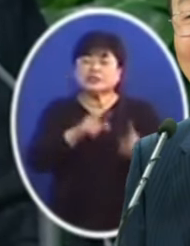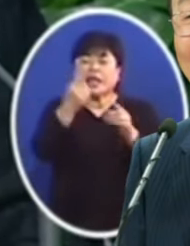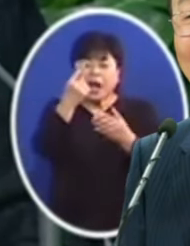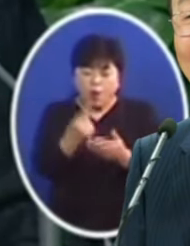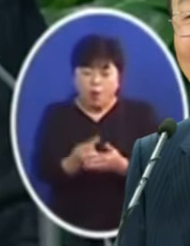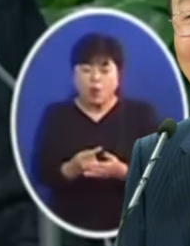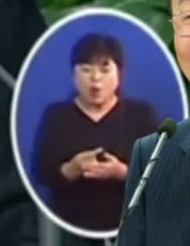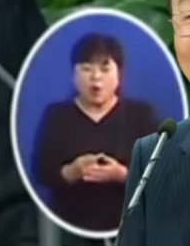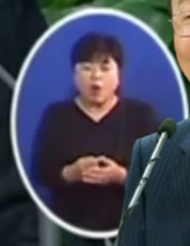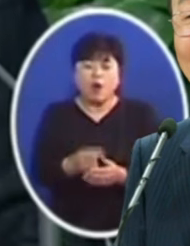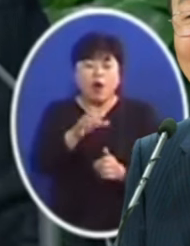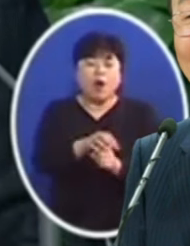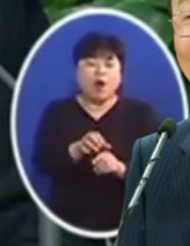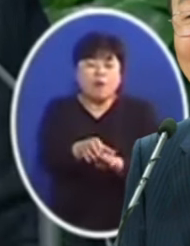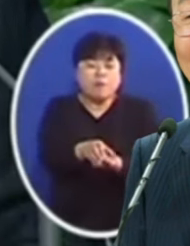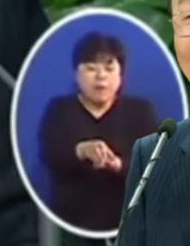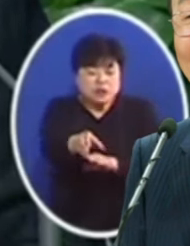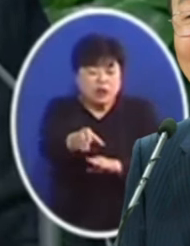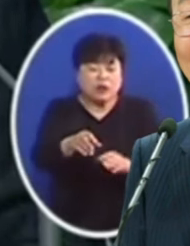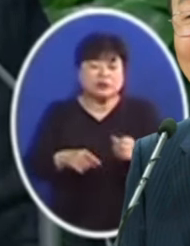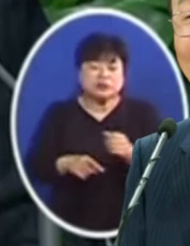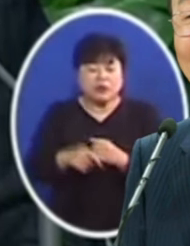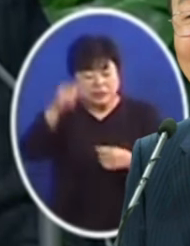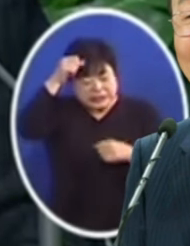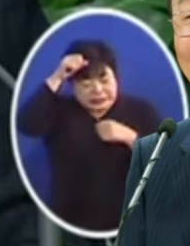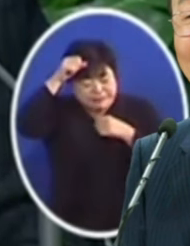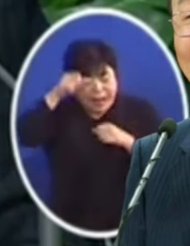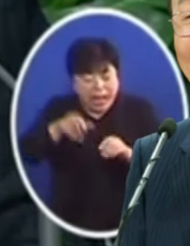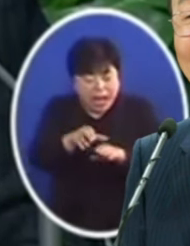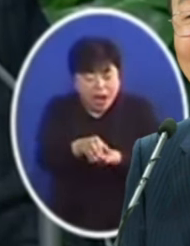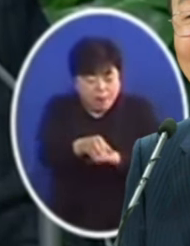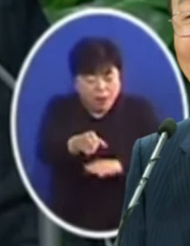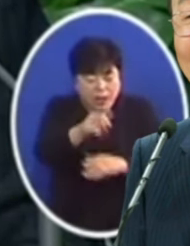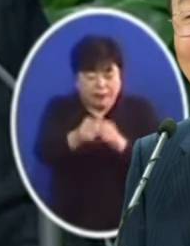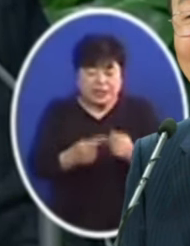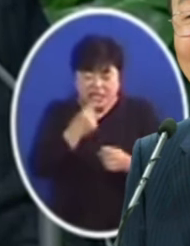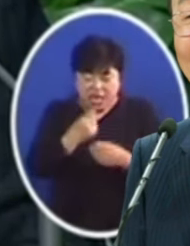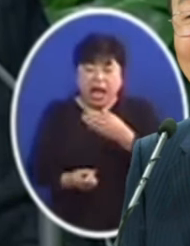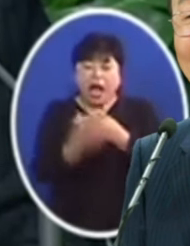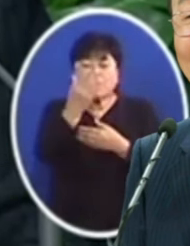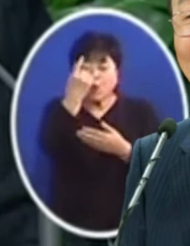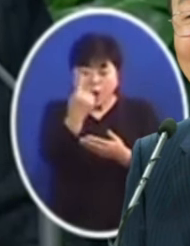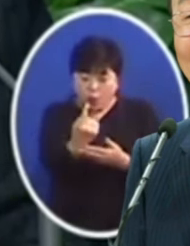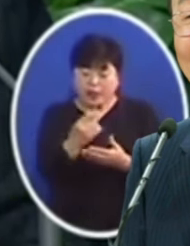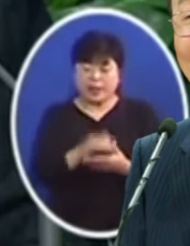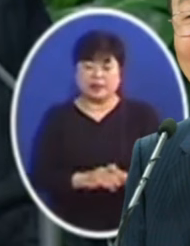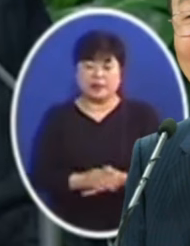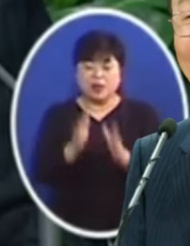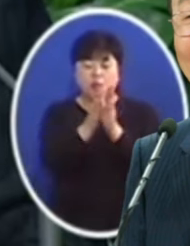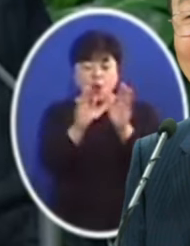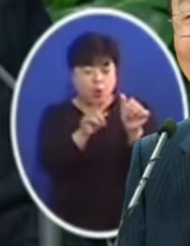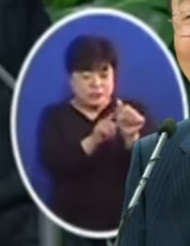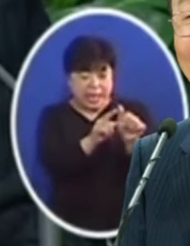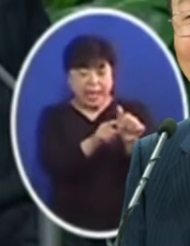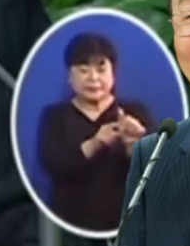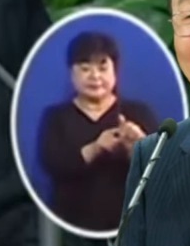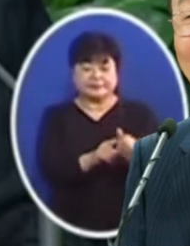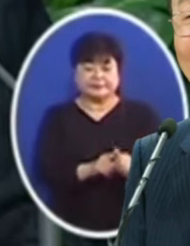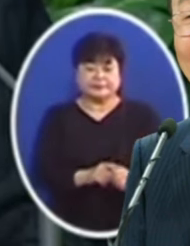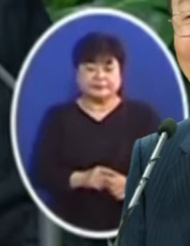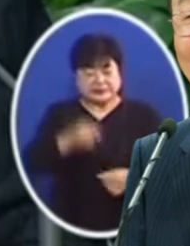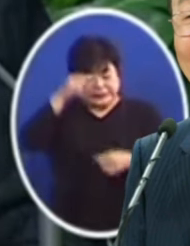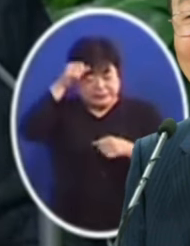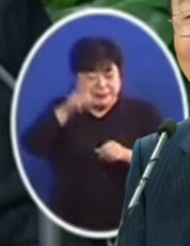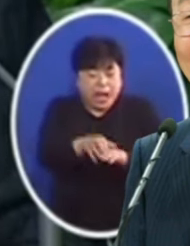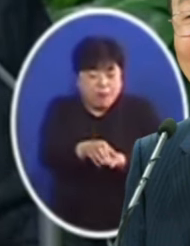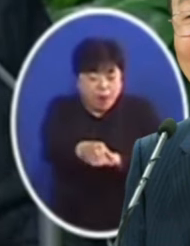족적을 벗어버리는 것입니다. 신발을 벗고 하나님께 항복하고 나오라고 말씀한 것입니다. 모세는 거기에서 신발을